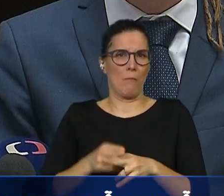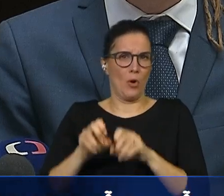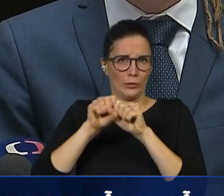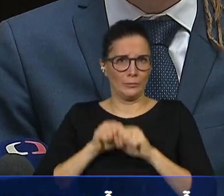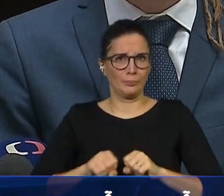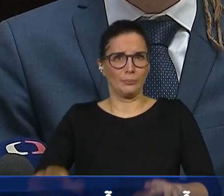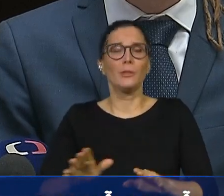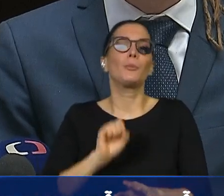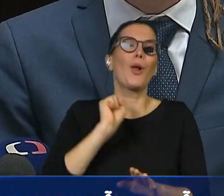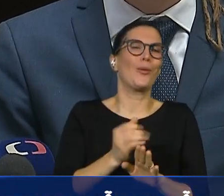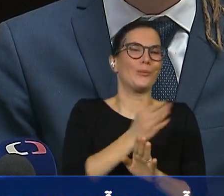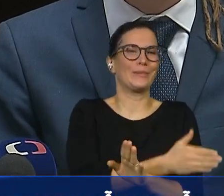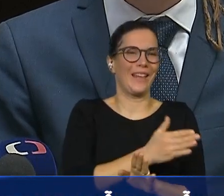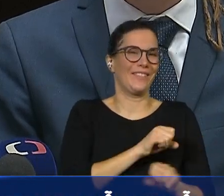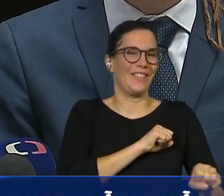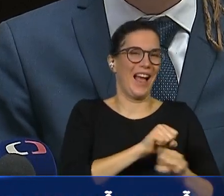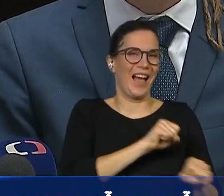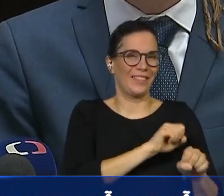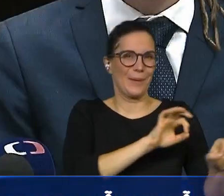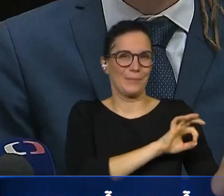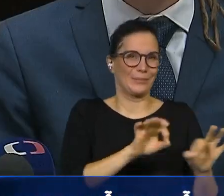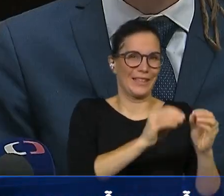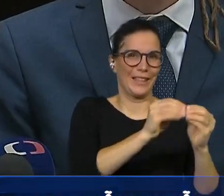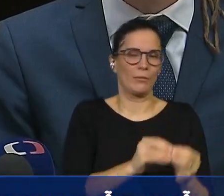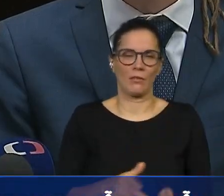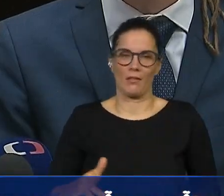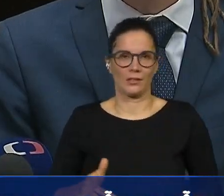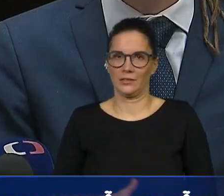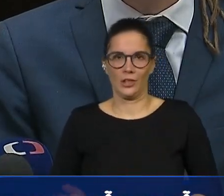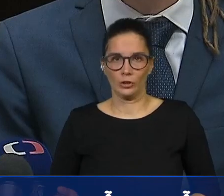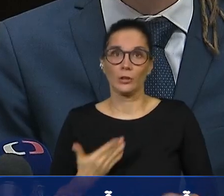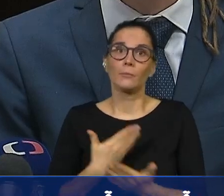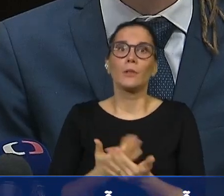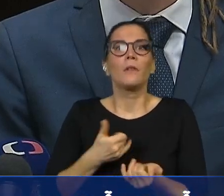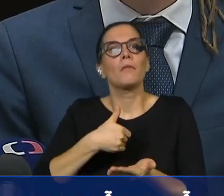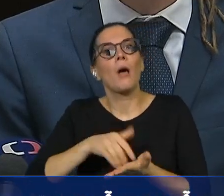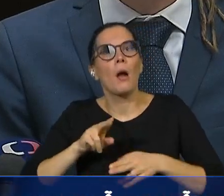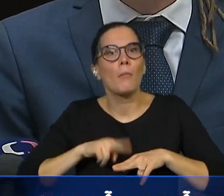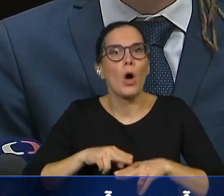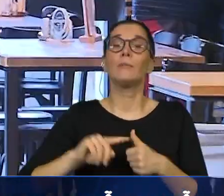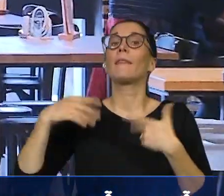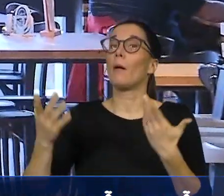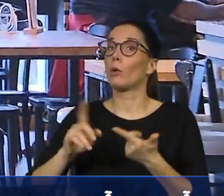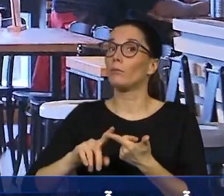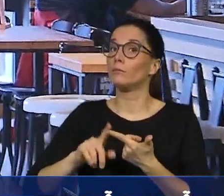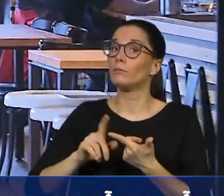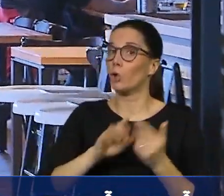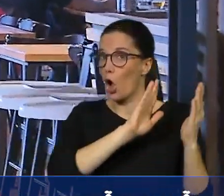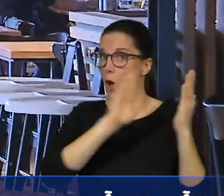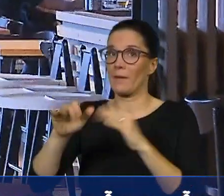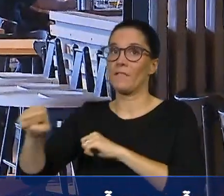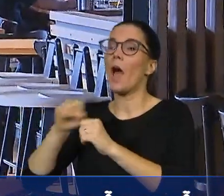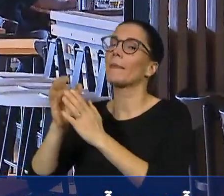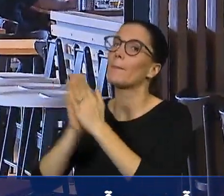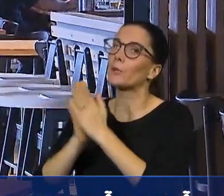Tư tuần sau, tức là ngày 9 tháng 2, chính phủ sẽ hủy bỏ việc bắt buộc chứng minh đã tiêm chủng hoặc đã nhiễm COVID-19 khi sử dụng các